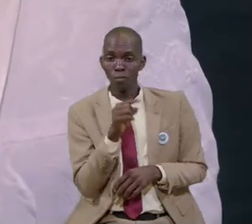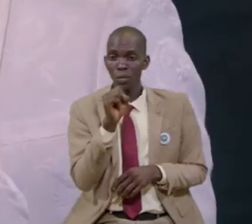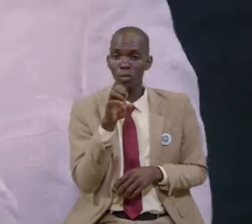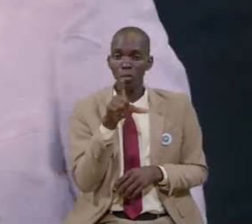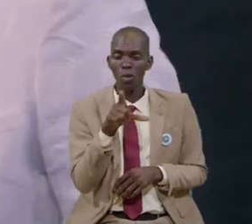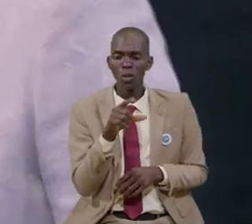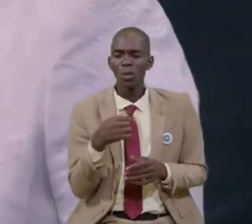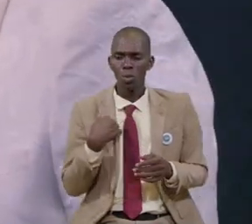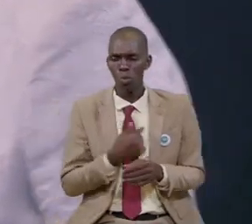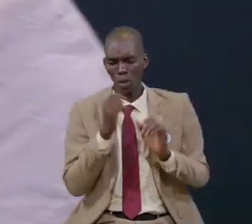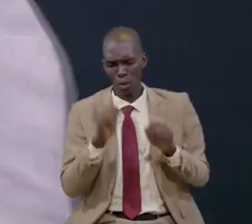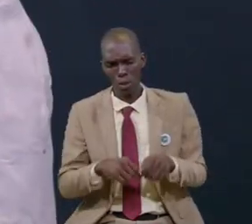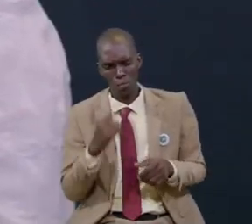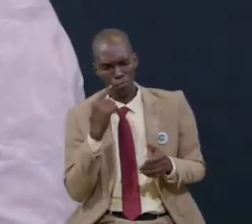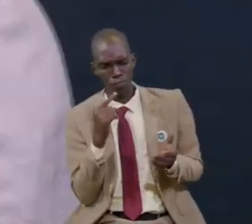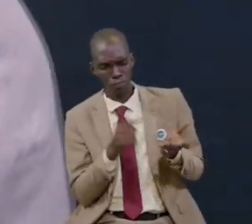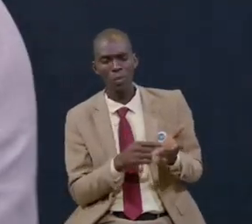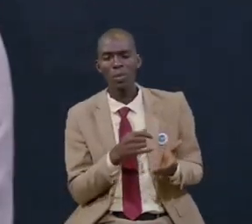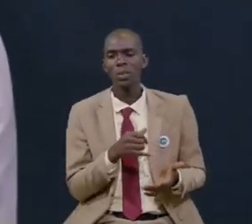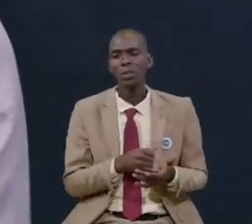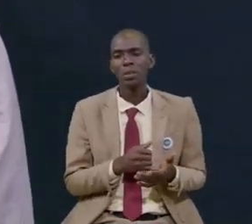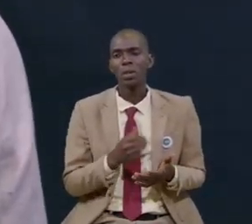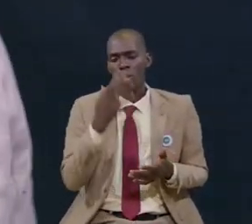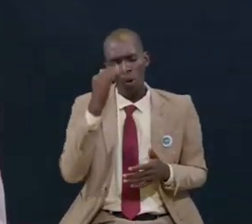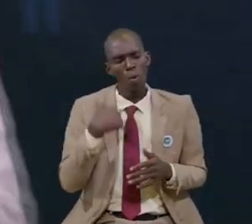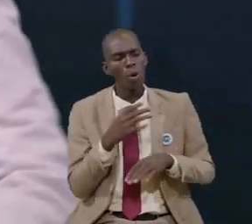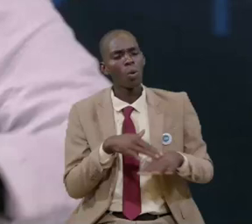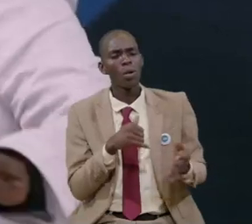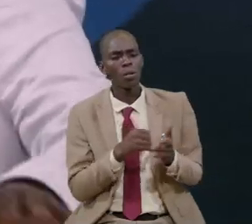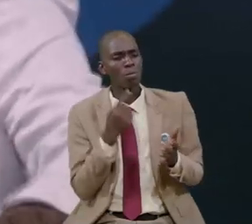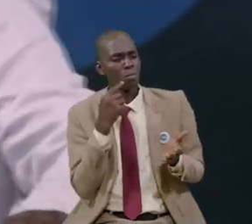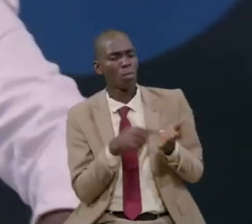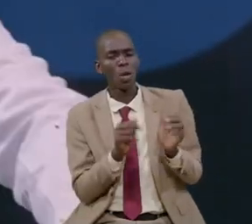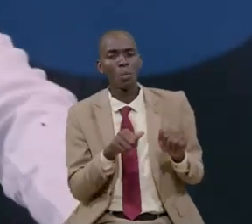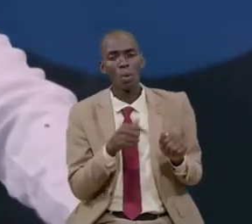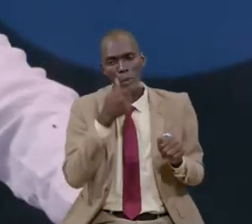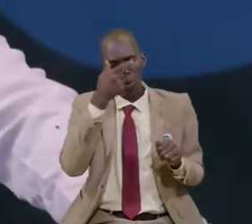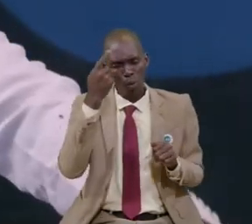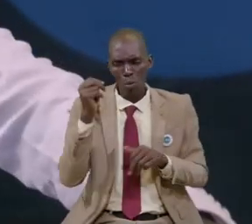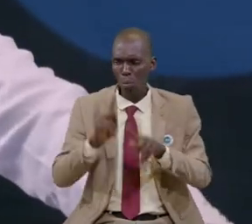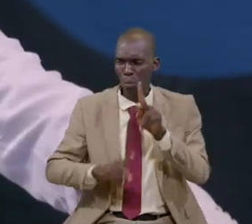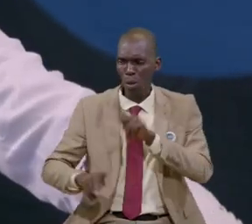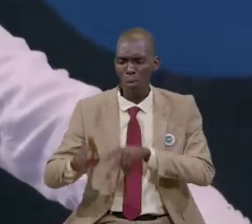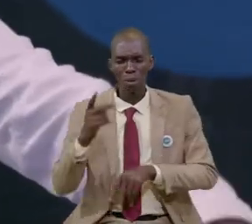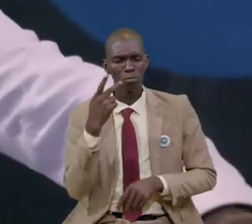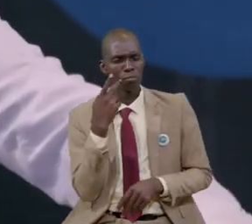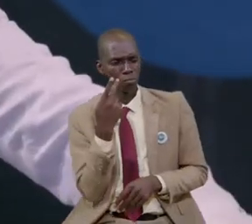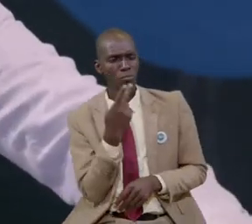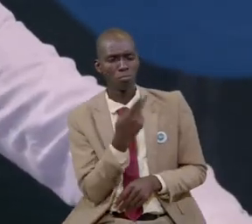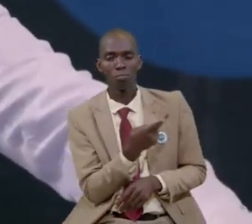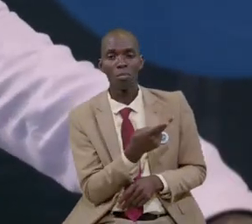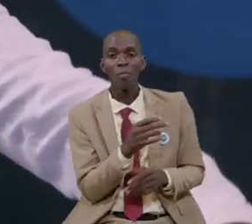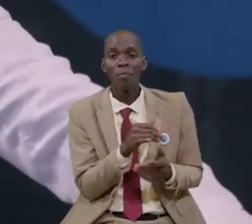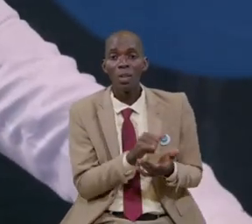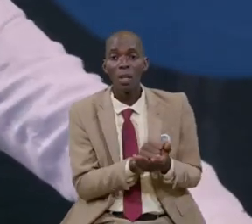remarquable? Pourquoi nous l'appelons le salut remarquable? Et que les gens ont vu que celui